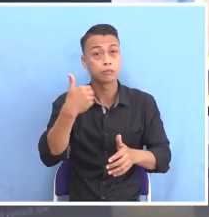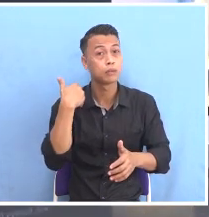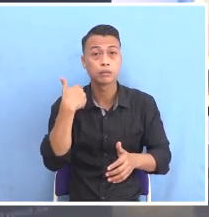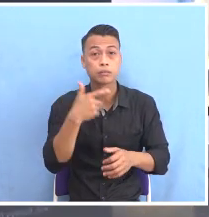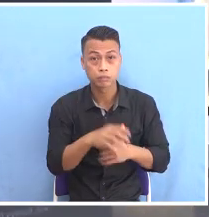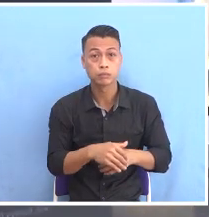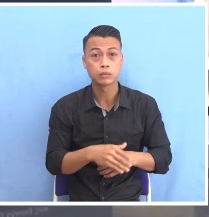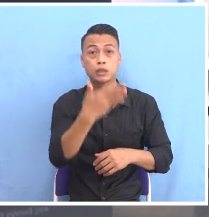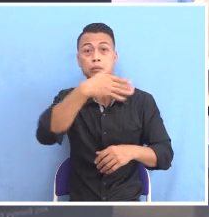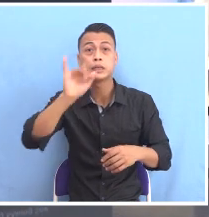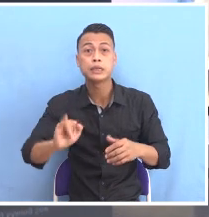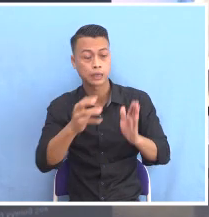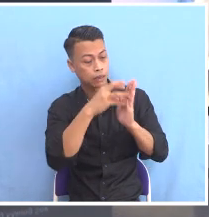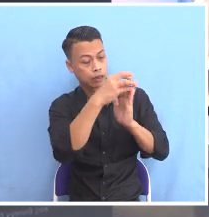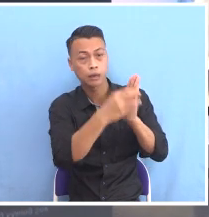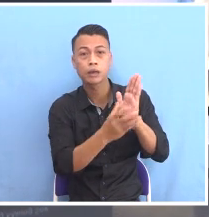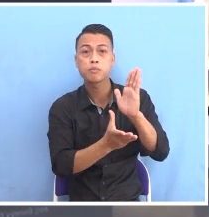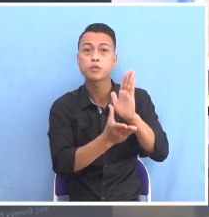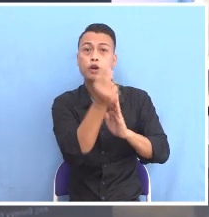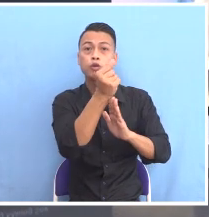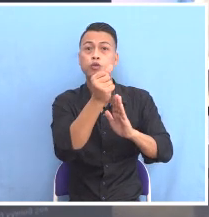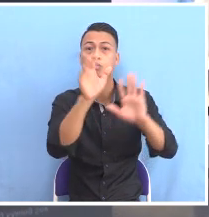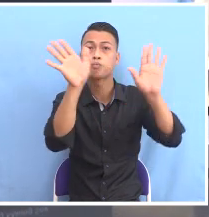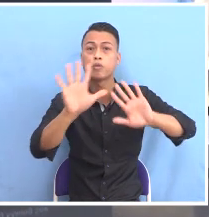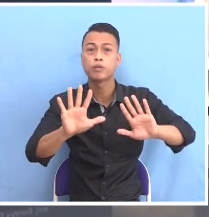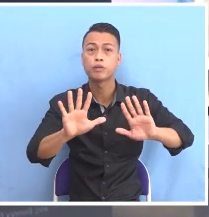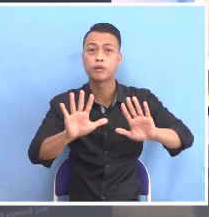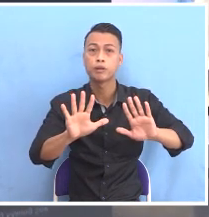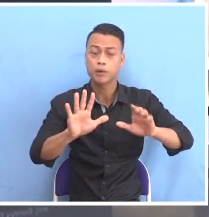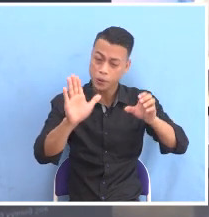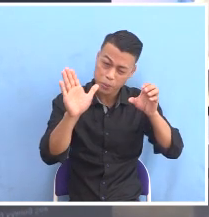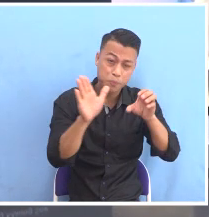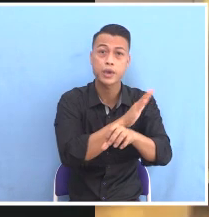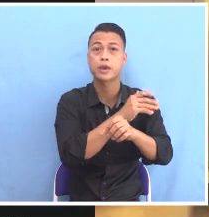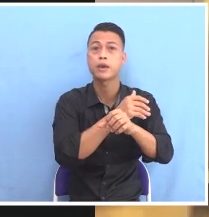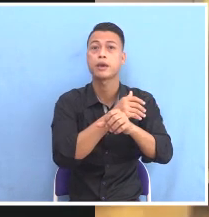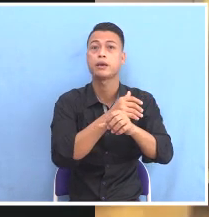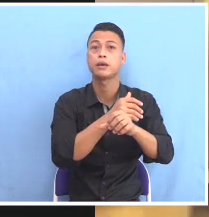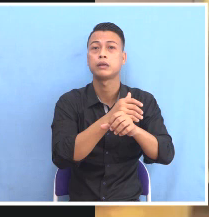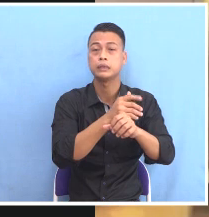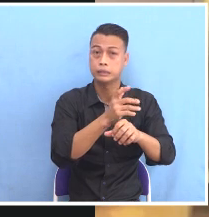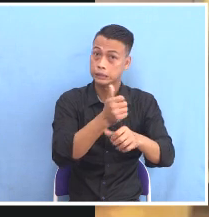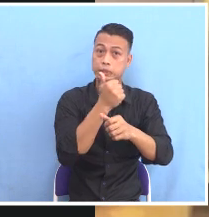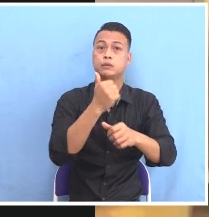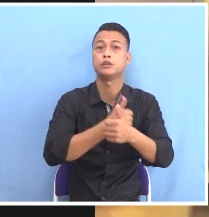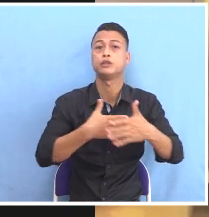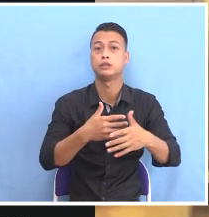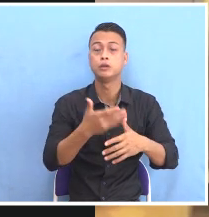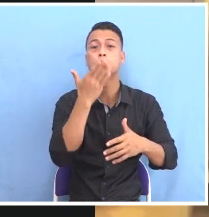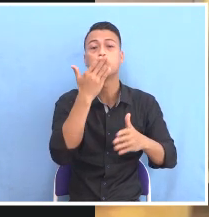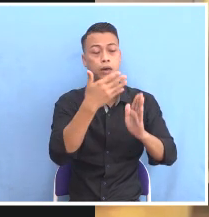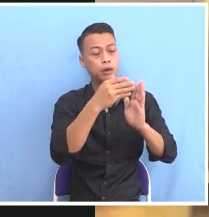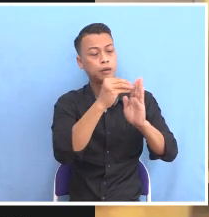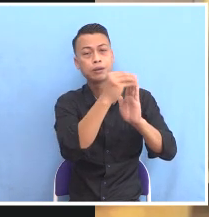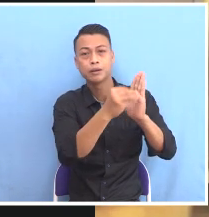ကျွန်တော်တို့မြင်တယ်ဗျတကယ်တမ်းကကျွန်တော်တို့ကပြည်တော်စုပုံစံကိုပြည့်ပြည့်စုံစုံပြန်စဉ်းစားမှရမှာဆိုတော့ပြည်နယ်တွေမှာဘယ်ပြဿနာတွေကိုဥပ